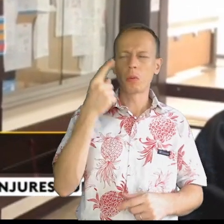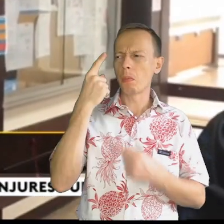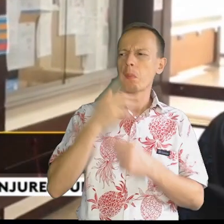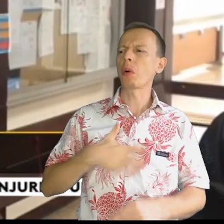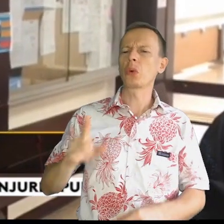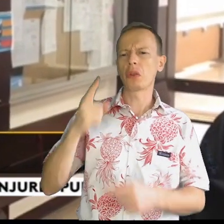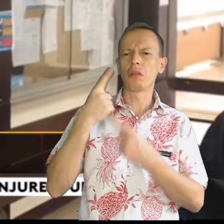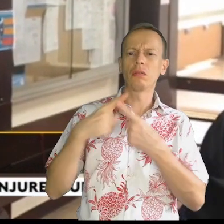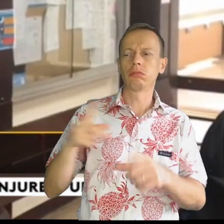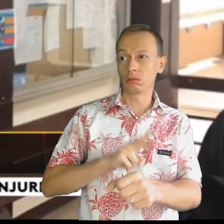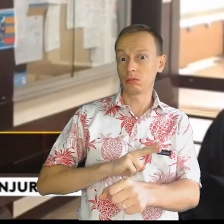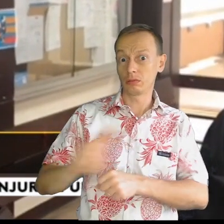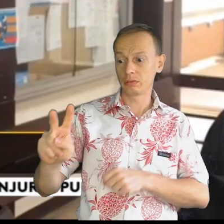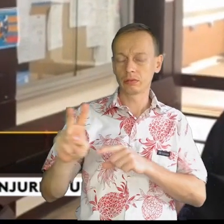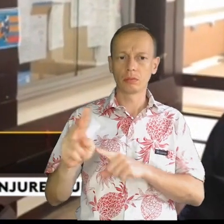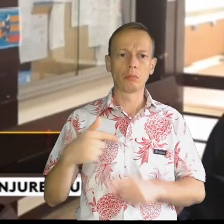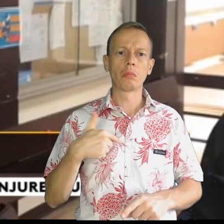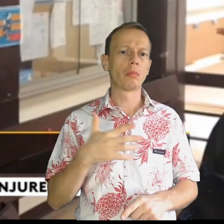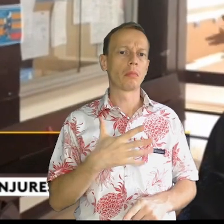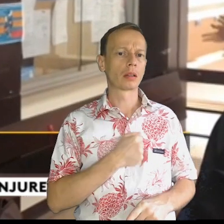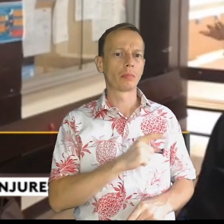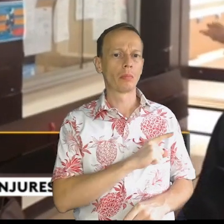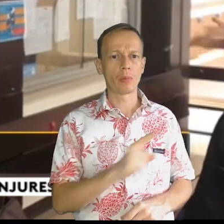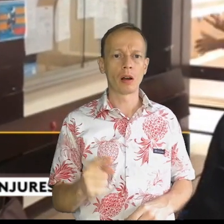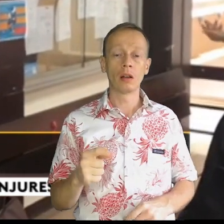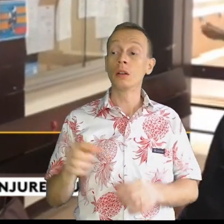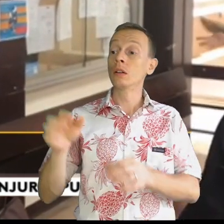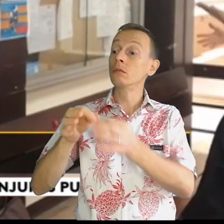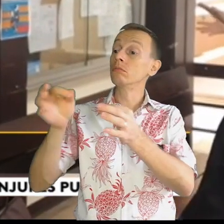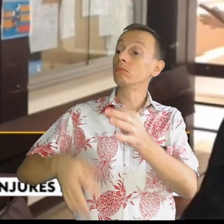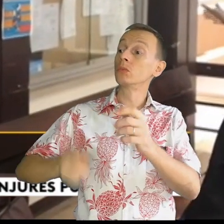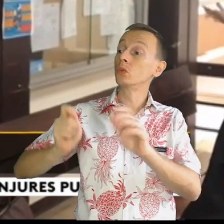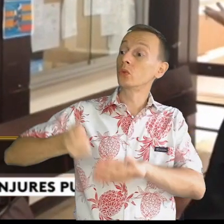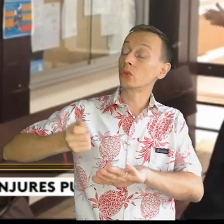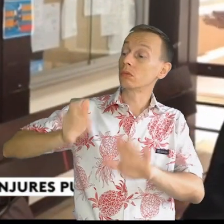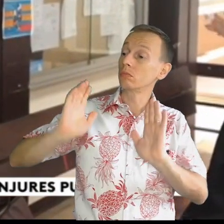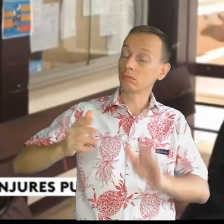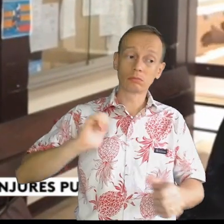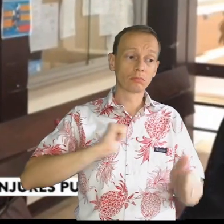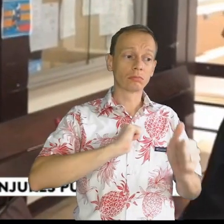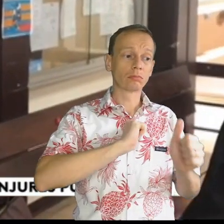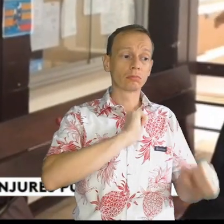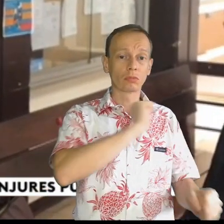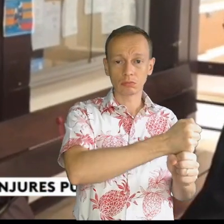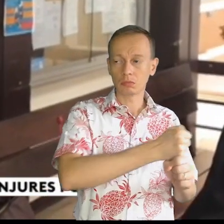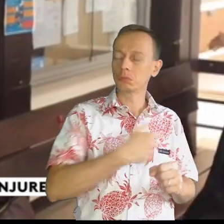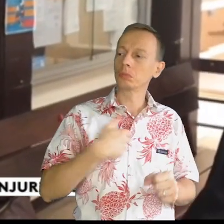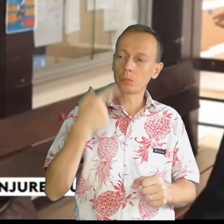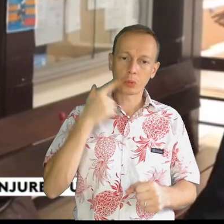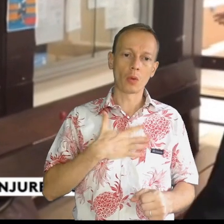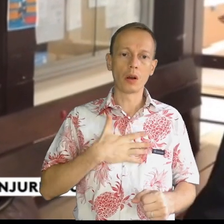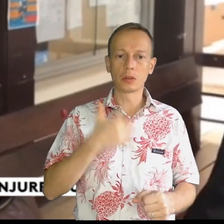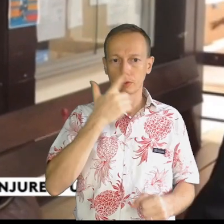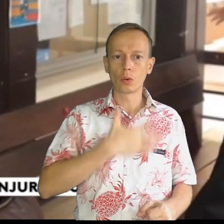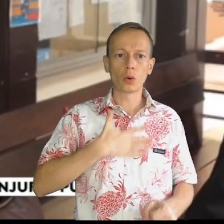ne lui plaisait pas. Monsieur Floss n'a pas à faire ce genre de choses. Je suis satisfait de la décision. Il fallait que, pour moi personnellement, mais aussi pour le métier